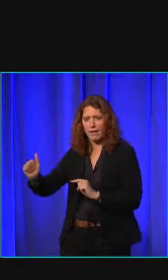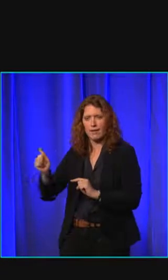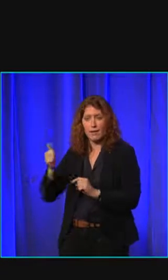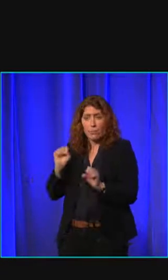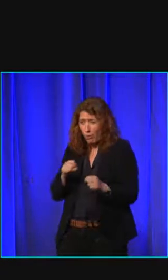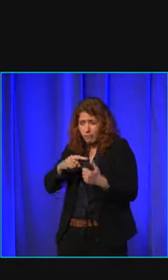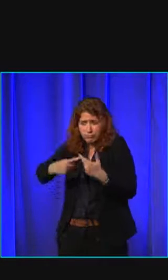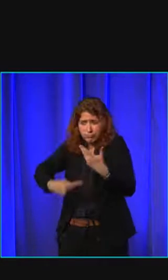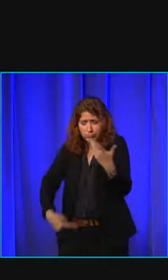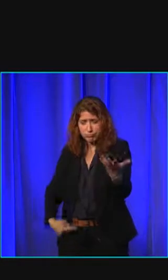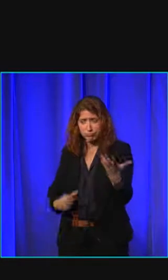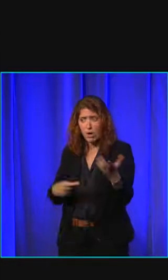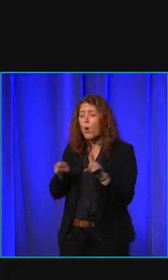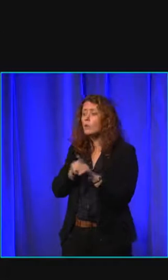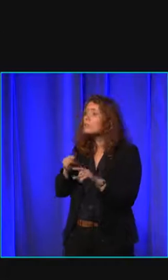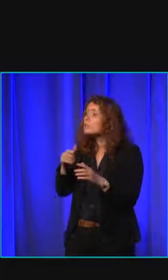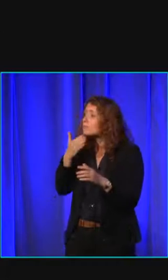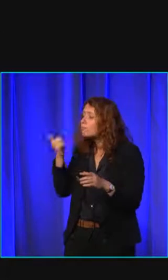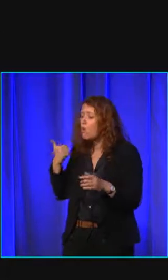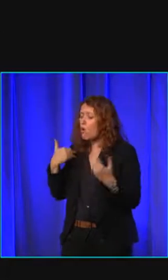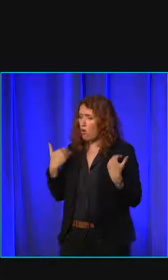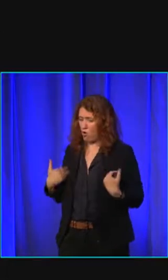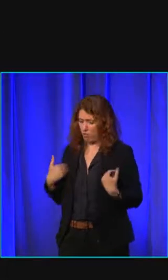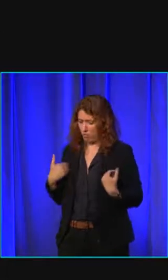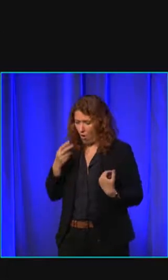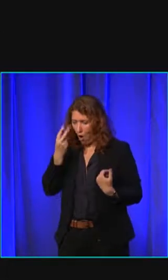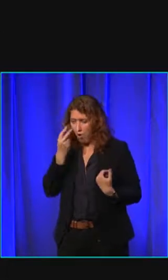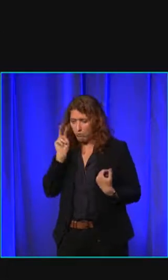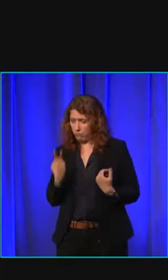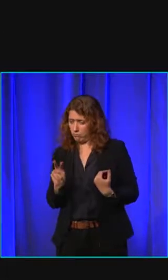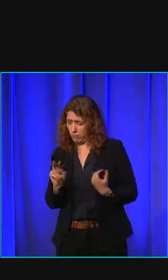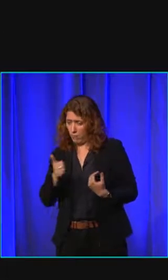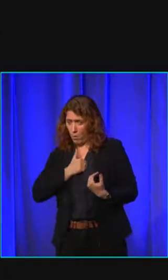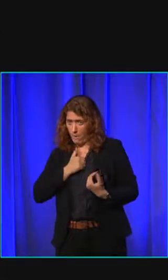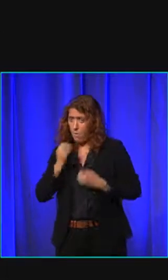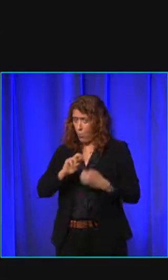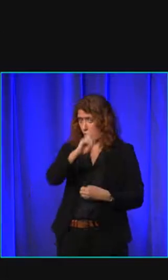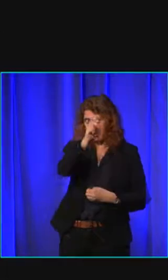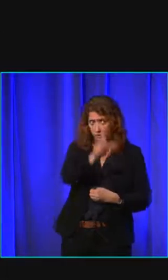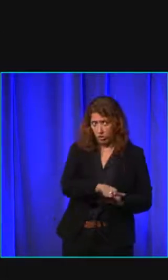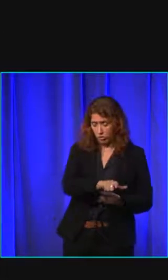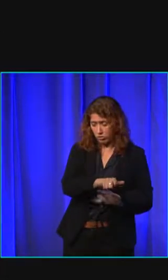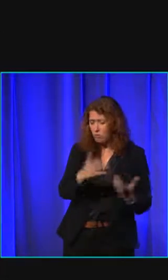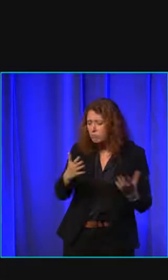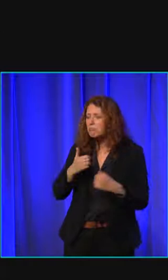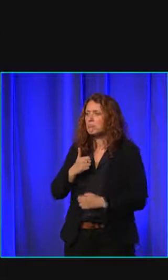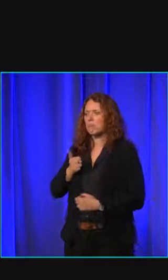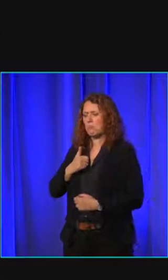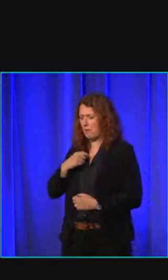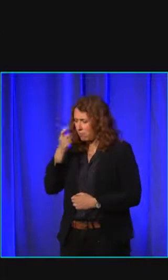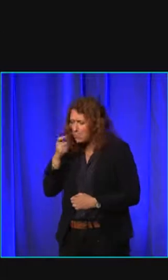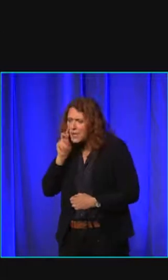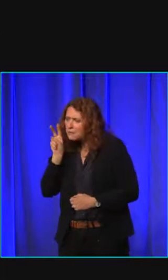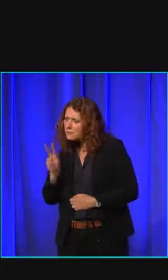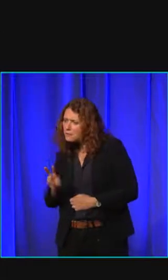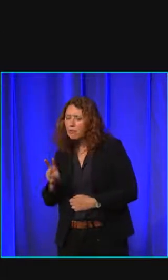Est-ce que le sujet, il vaut mieux observer soi-même ou observer quelqu'un d'autre? Est-ce que moi qui observe, qui suis une